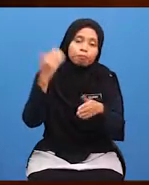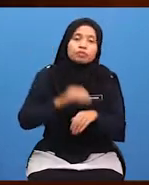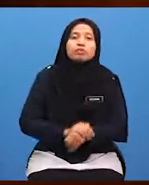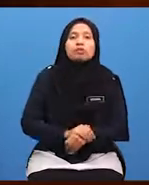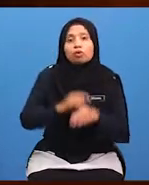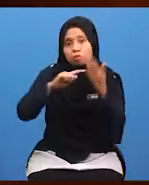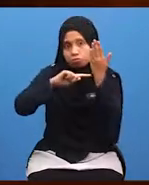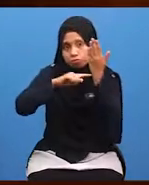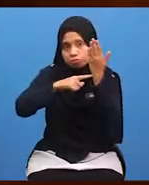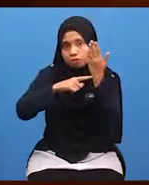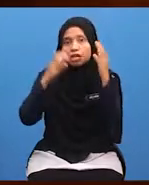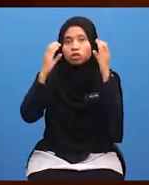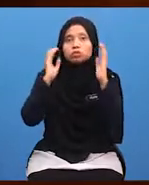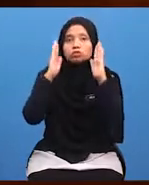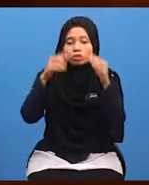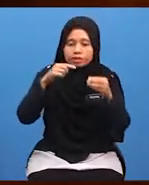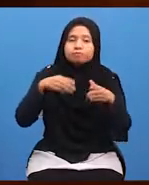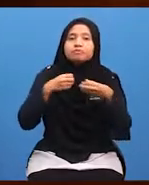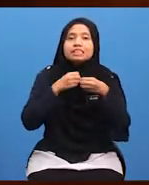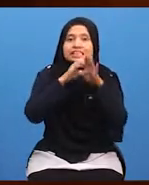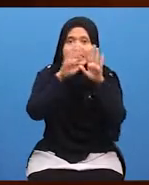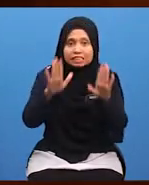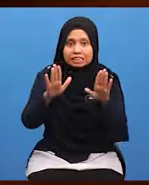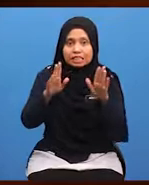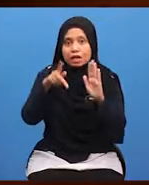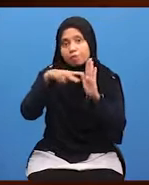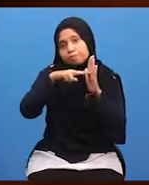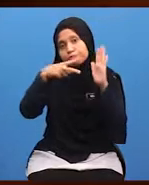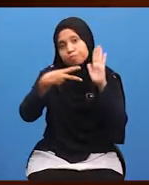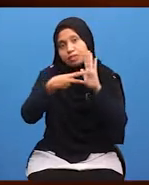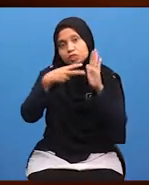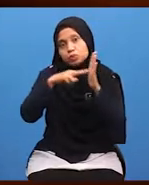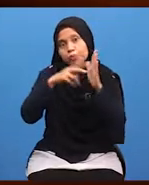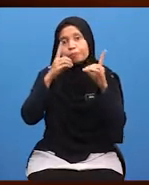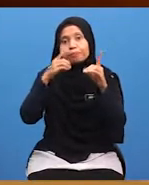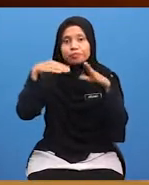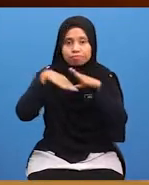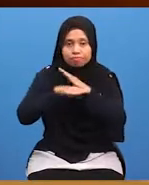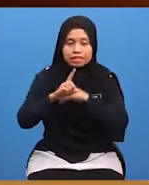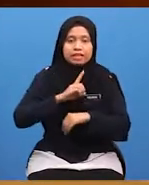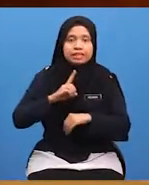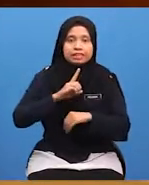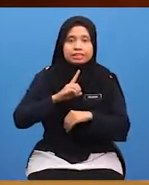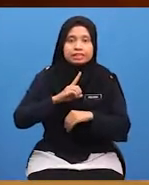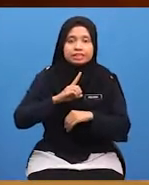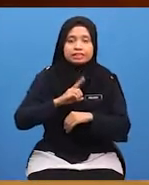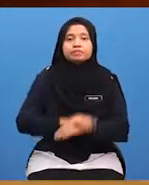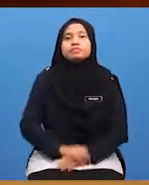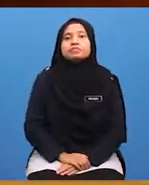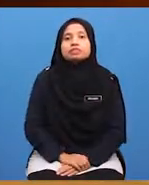pada kali ini, cikgu akan menerangkan tentang konsep pendidikan menurut Islam. Secara